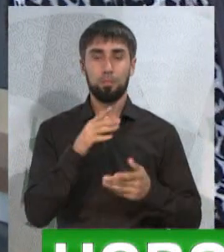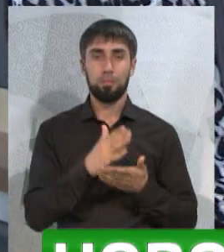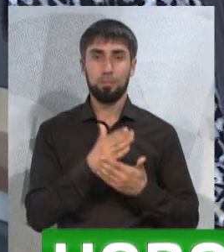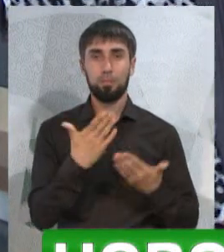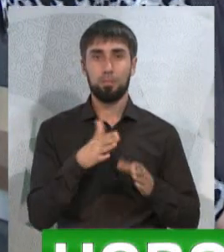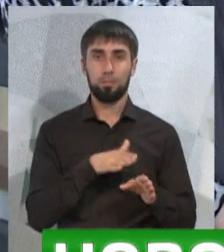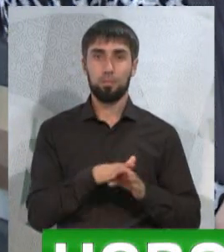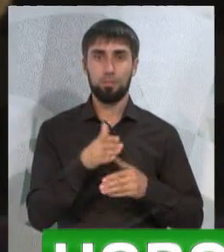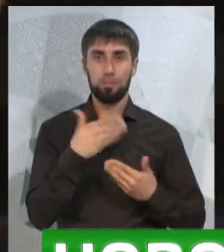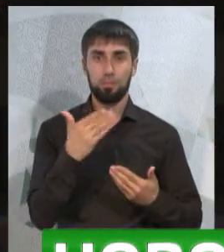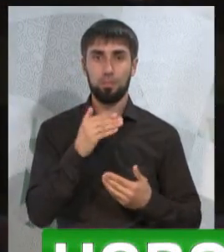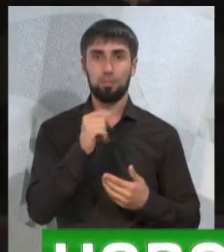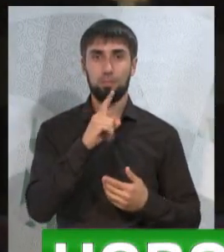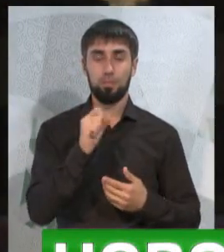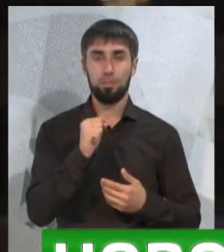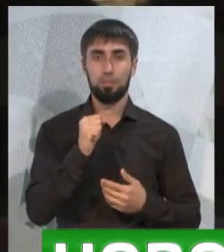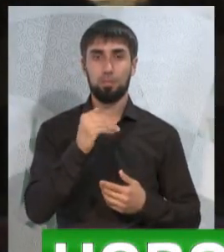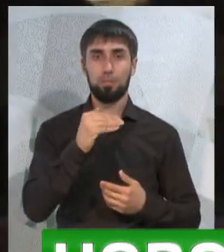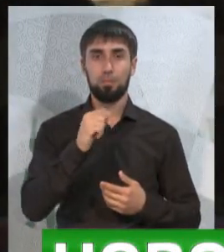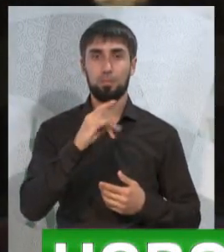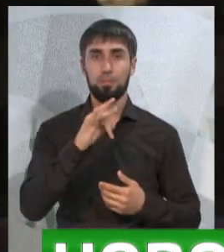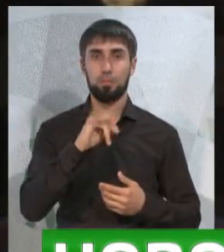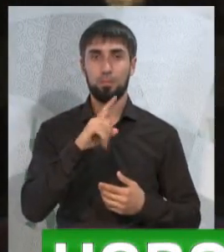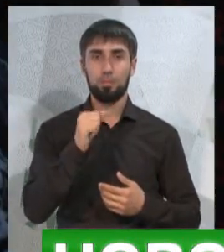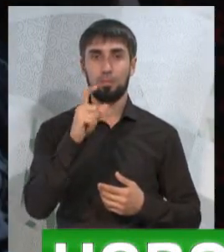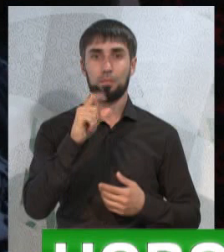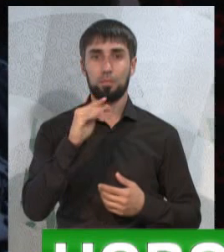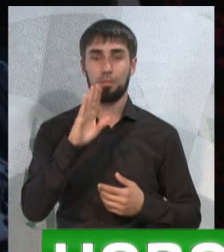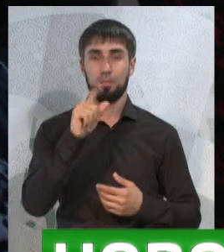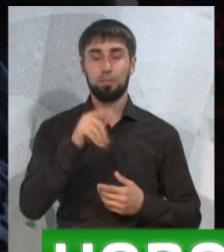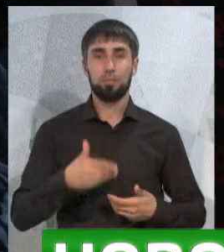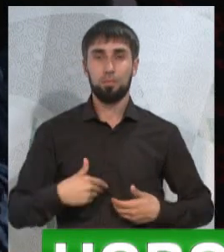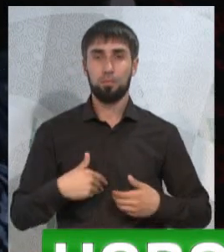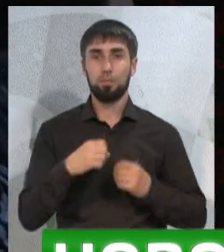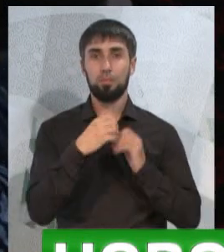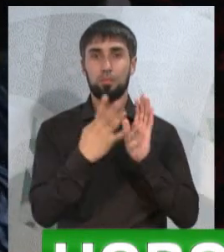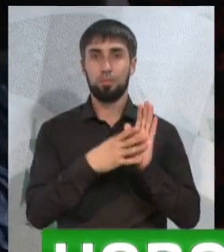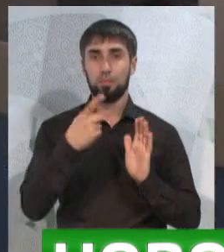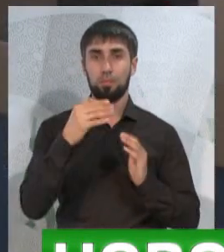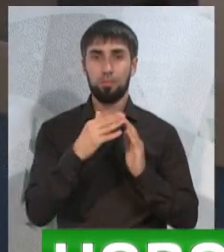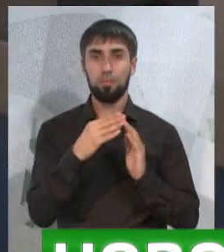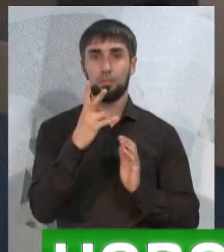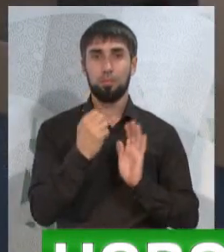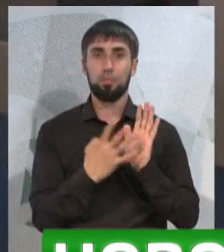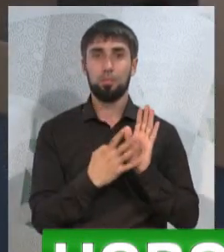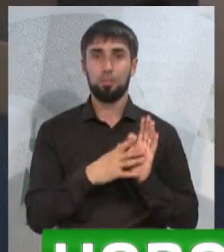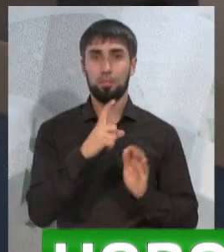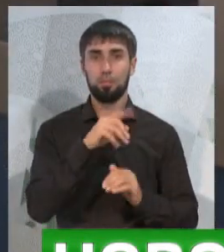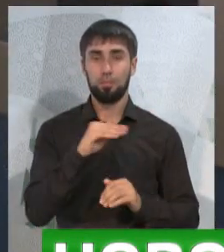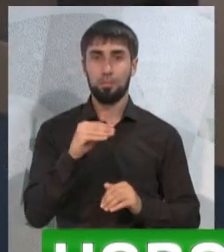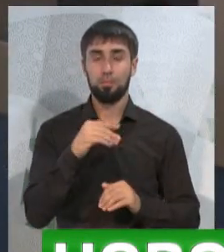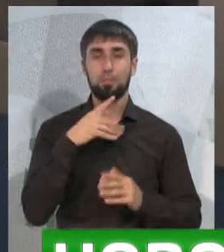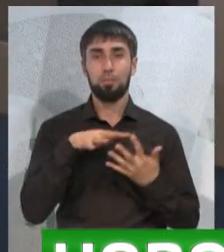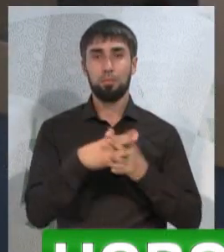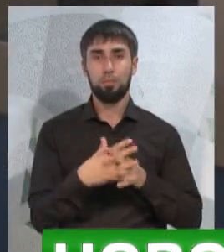полностью отсутствует. Фариза Ижиева живет на 9-м этаже 19-го дома. Вода до них просто не доходит. В сельском поселении, в местности еще